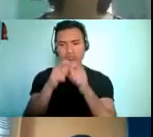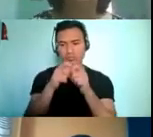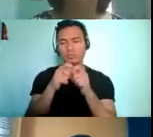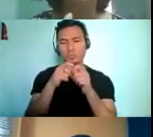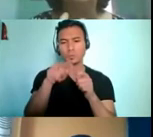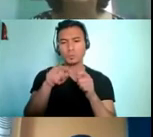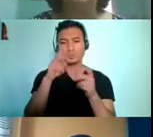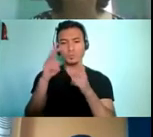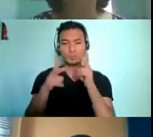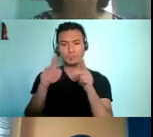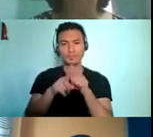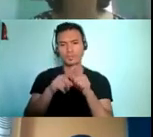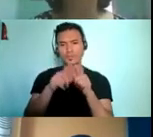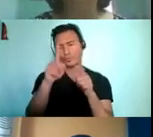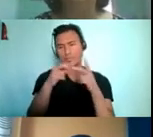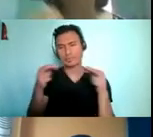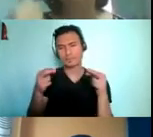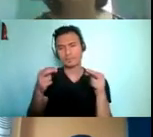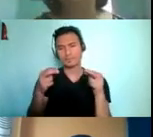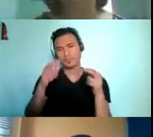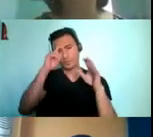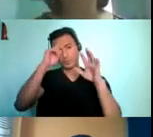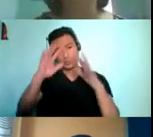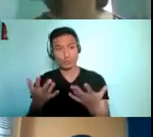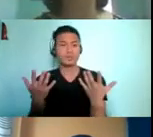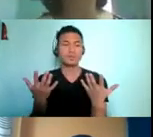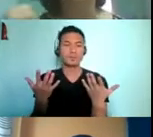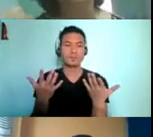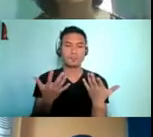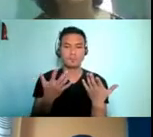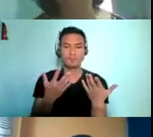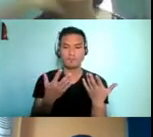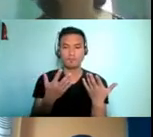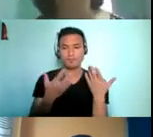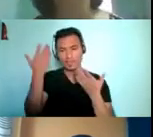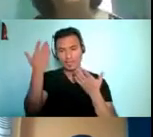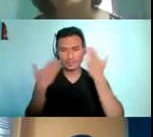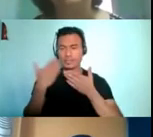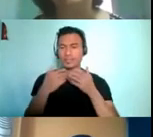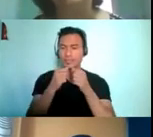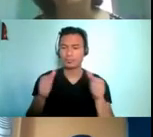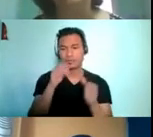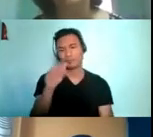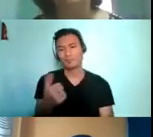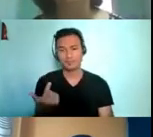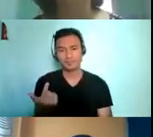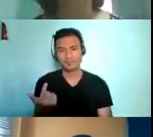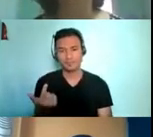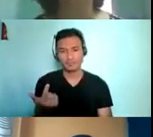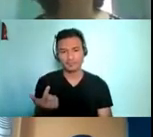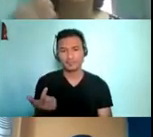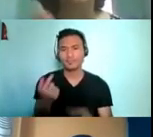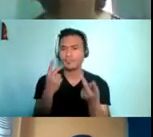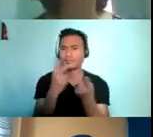नि त्यो त्यो चाहिँ एक किसिमको एक्कासी के गरिदिन्छ त भन्दाखेरि कुरो के अरे हिंसात्मक रूपमा आइदिन्छ होइन